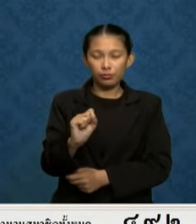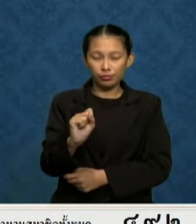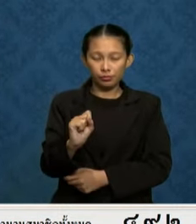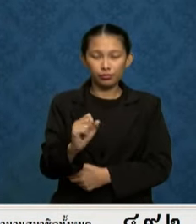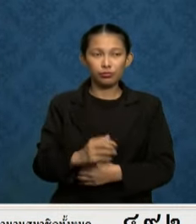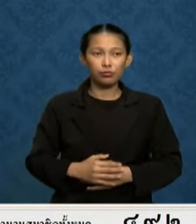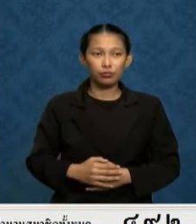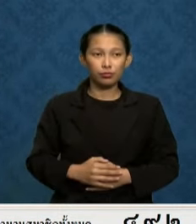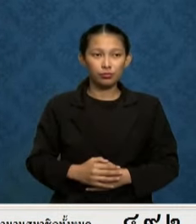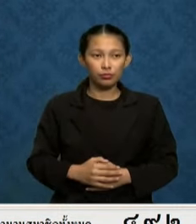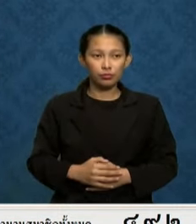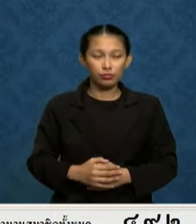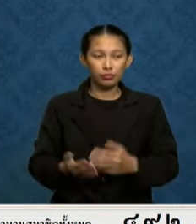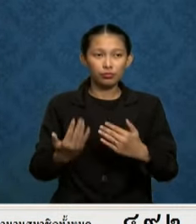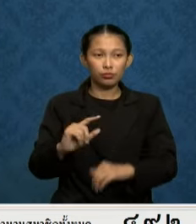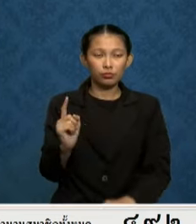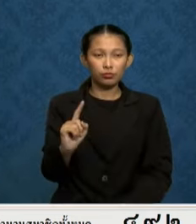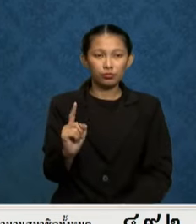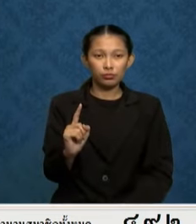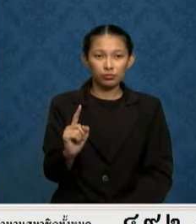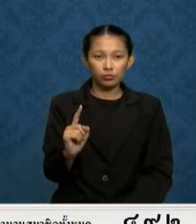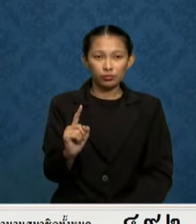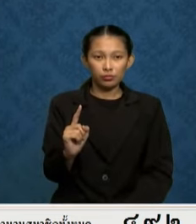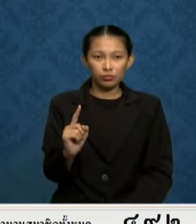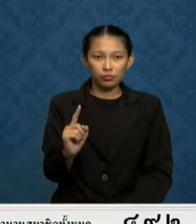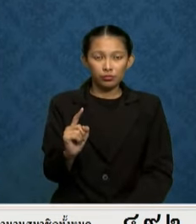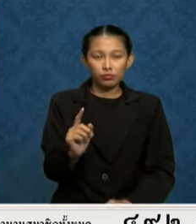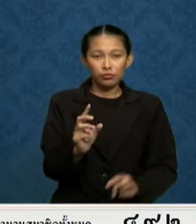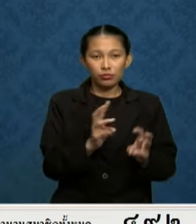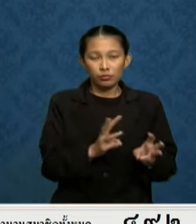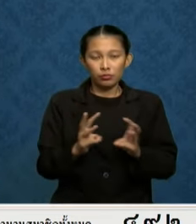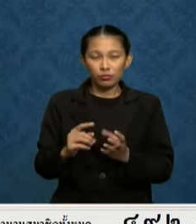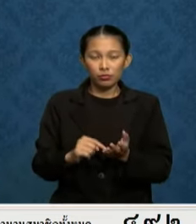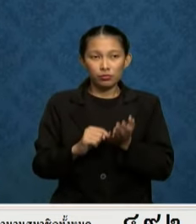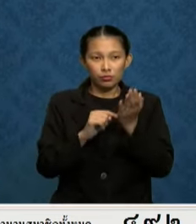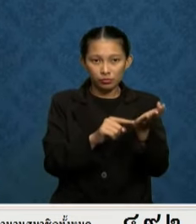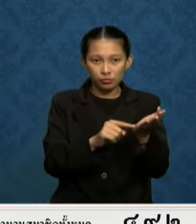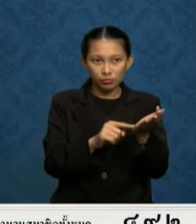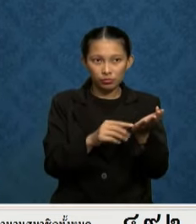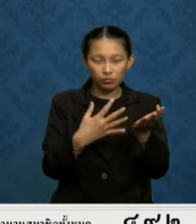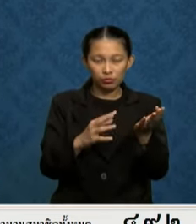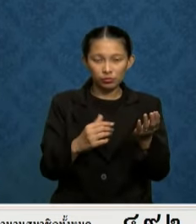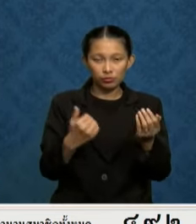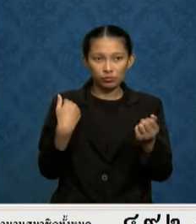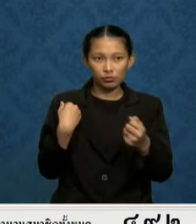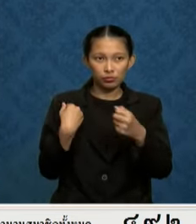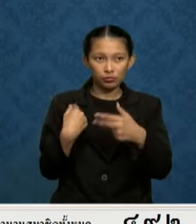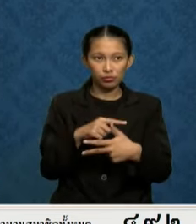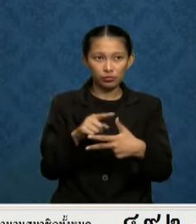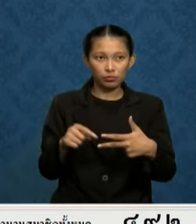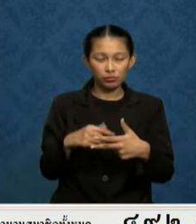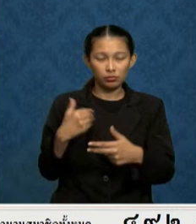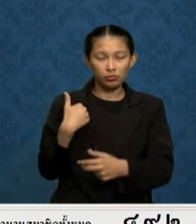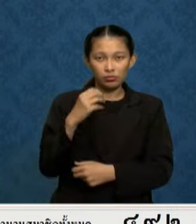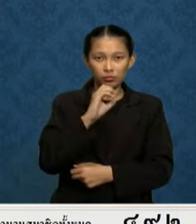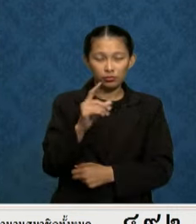นะครับดันั้น ใน Neil Thang ที่เสนอขึ้นมา ก็เลยเป็ 1 สามนาวางผมเรียก